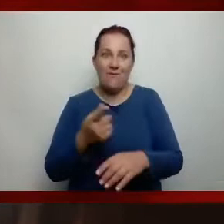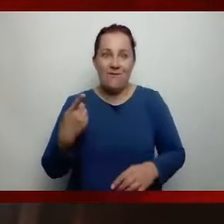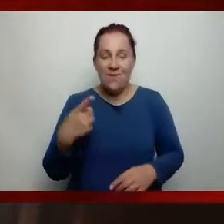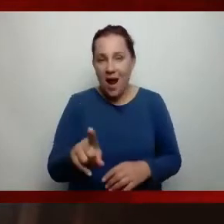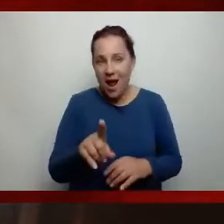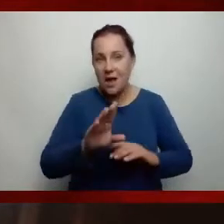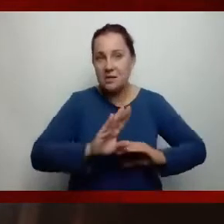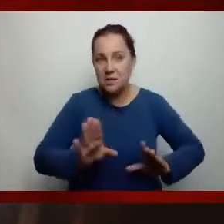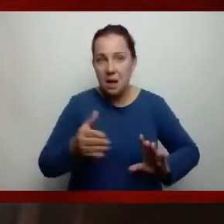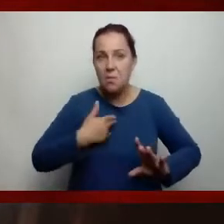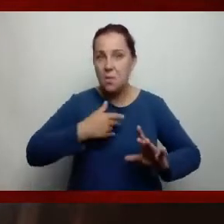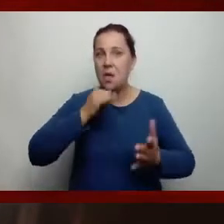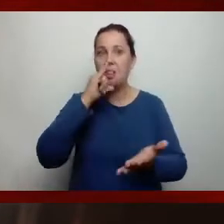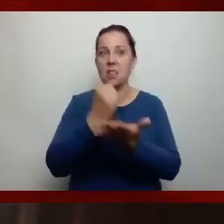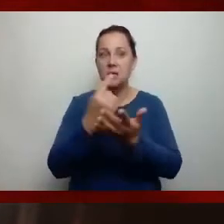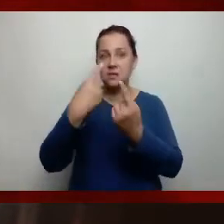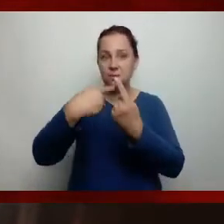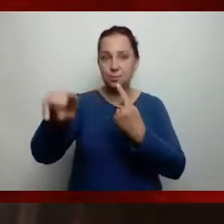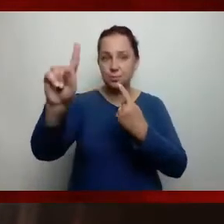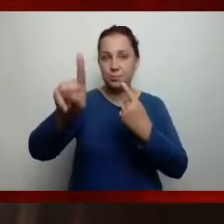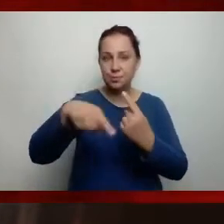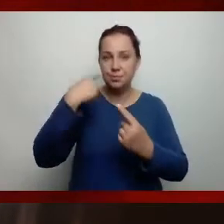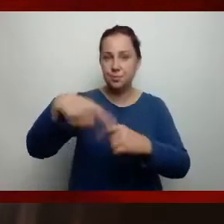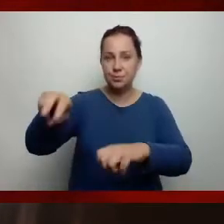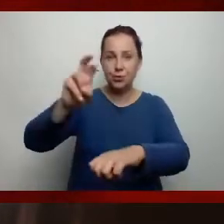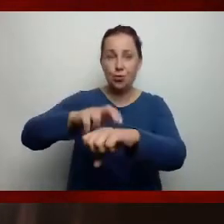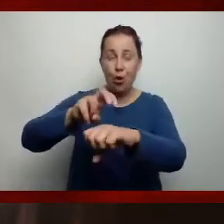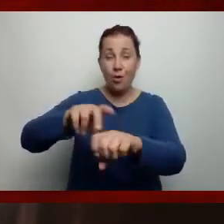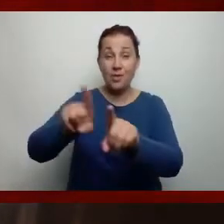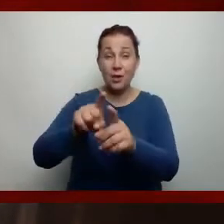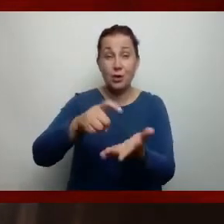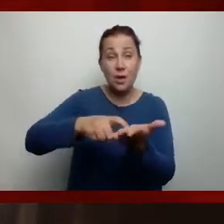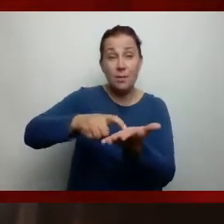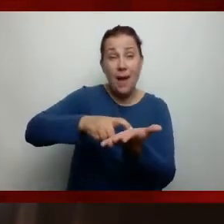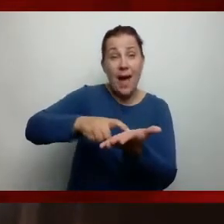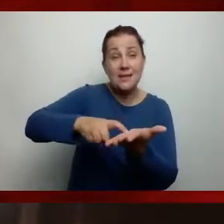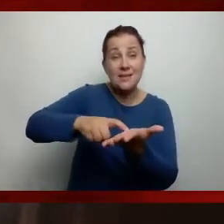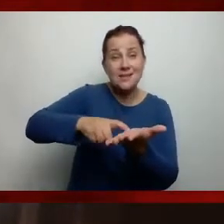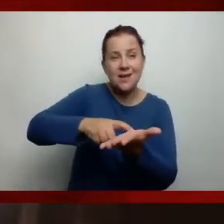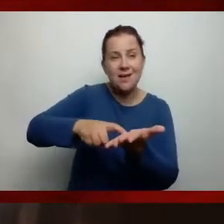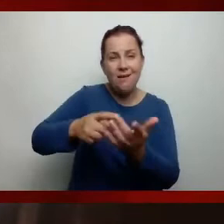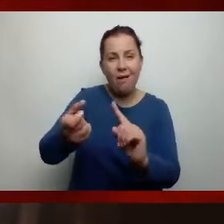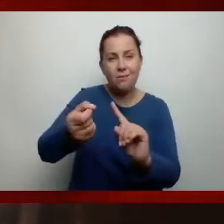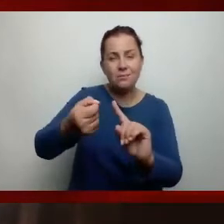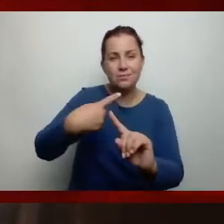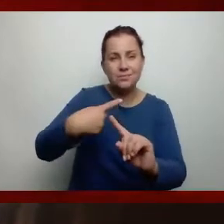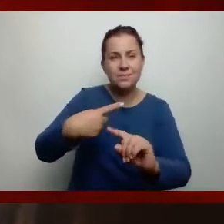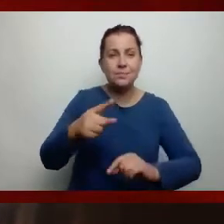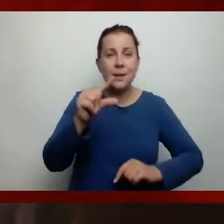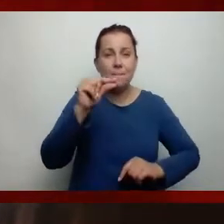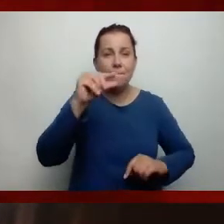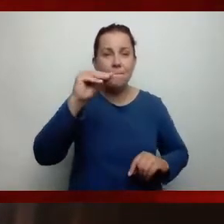się korespondencja z doktorem Rouillet, któremu pastylki peyotlowe przesyłał i